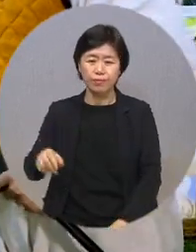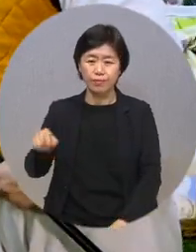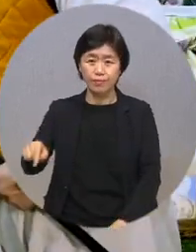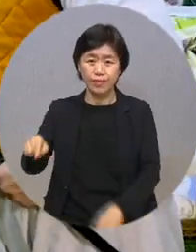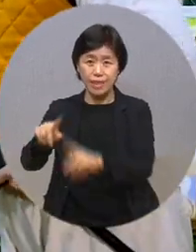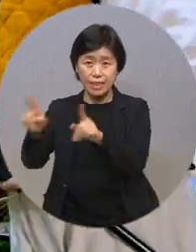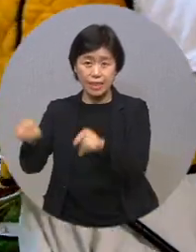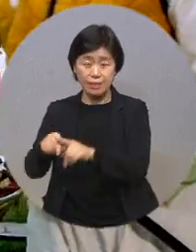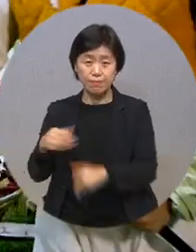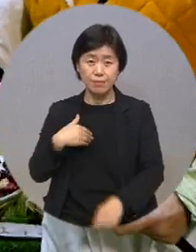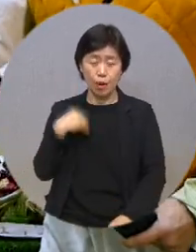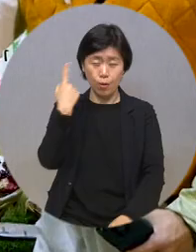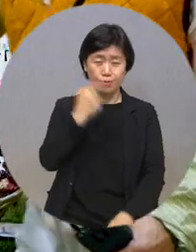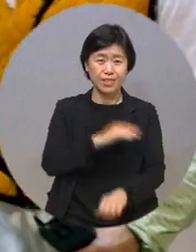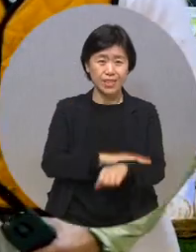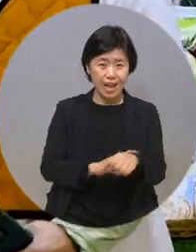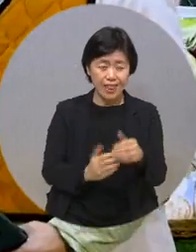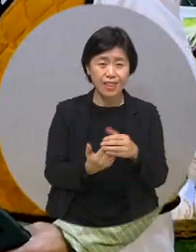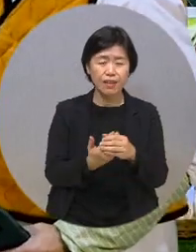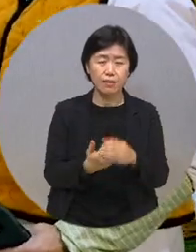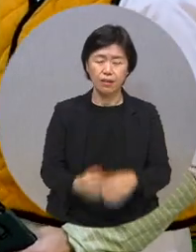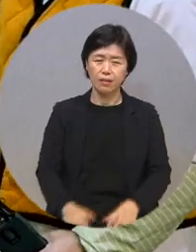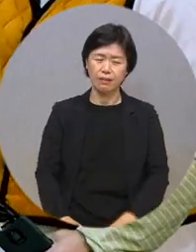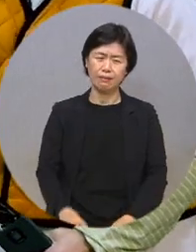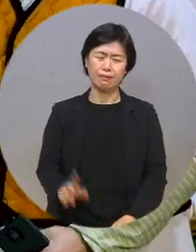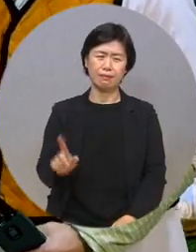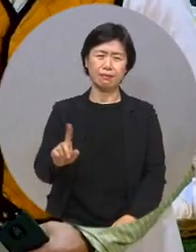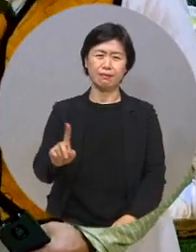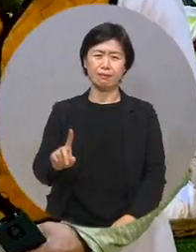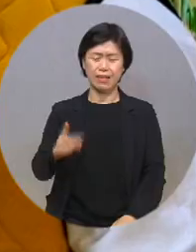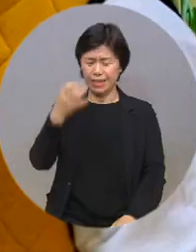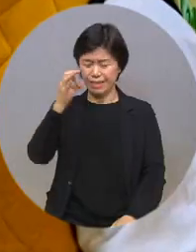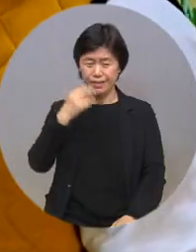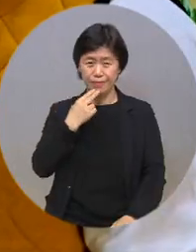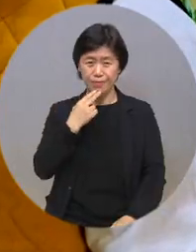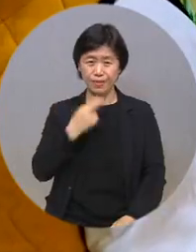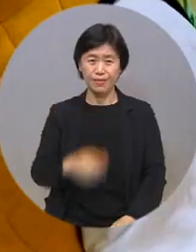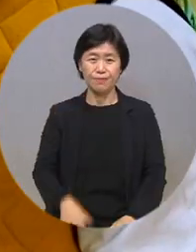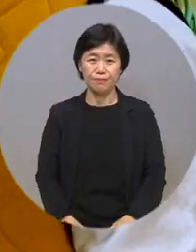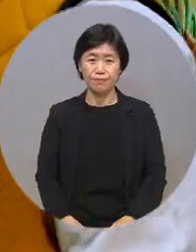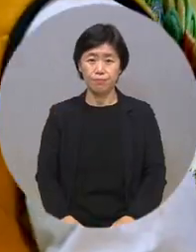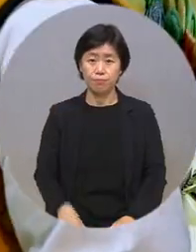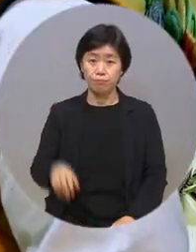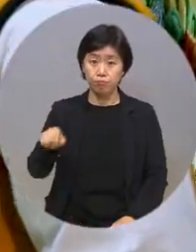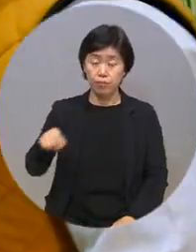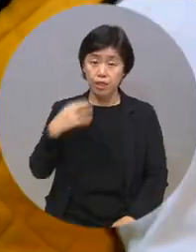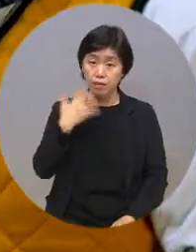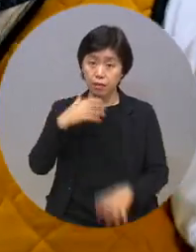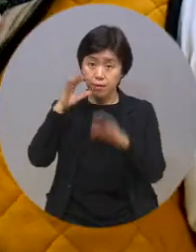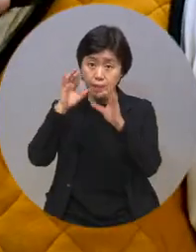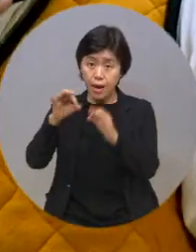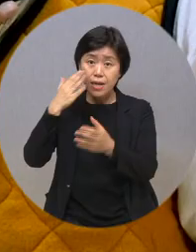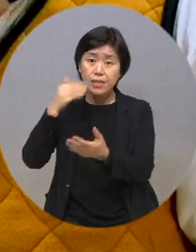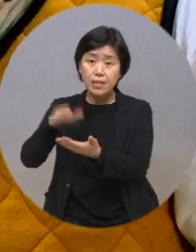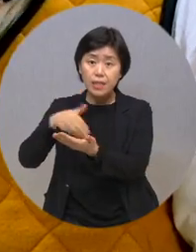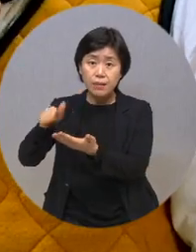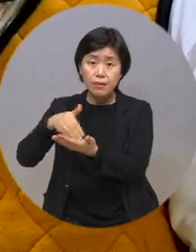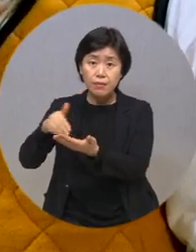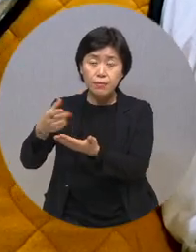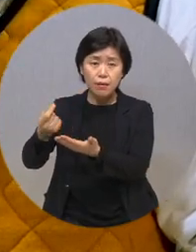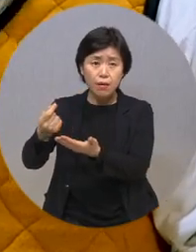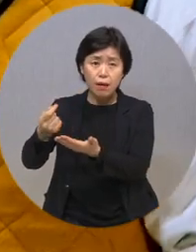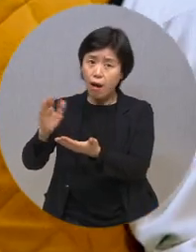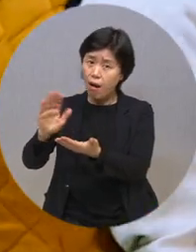인정을 안 하는 표정들이신데. 김쌤! 김쌤, 먹어보겠습니다. 기름 바른 것 같아. 응! 그 윤기가? 야!